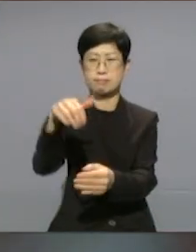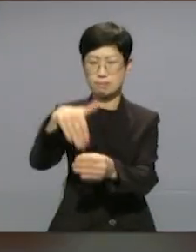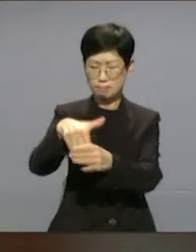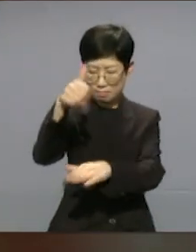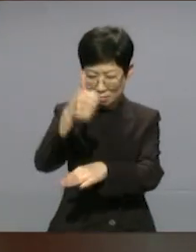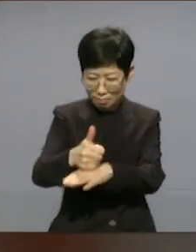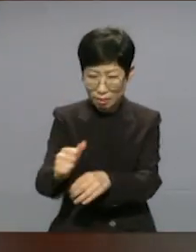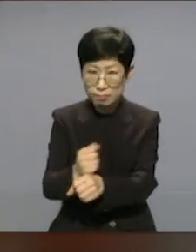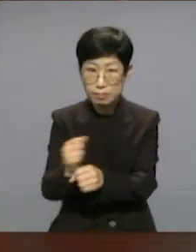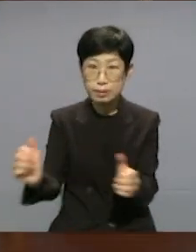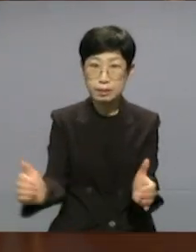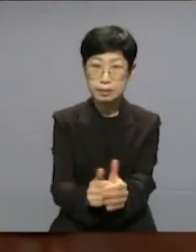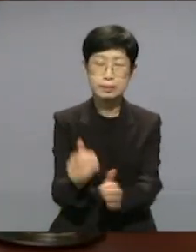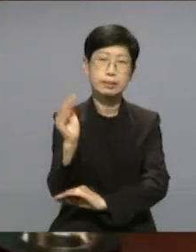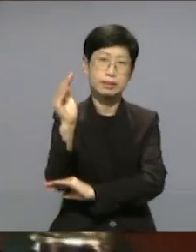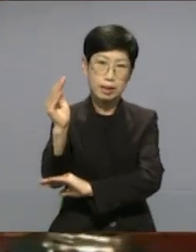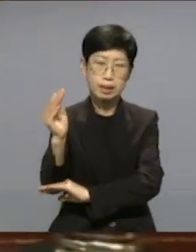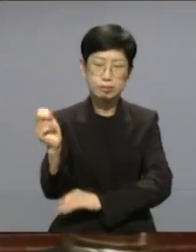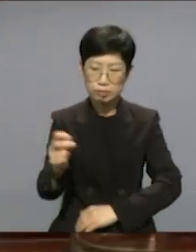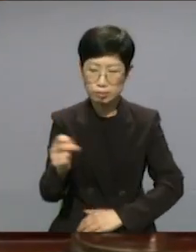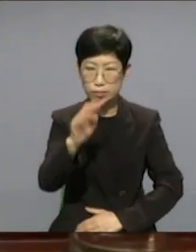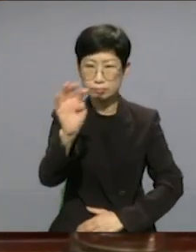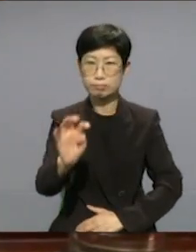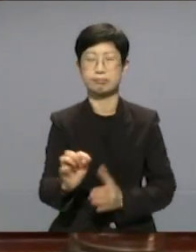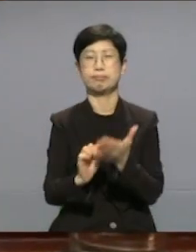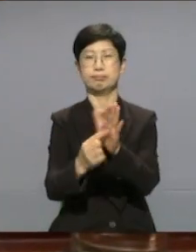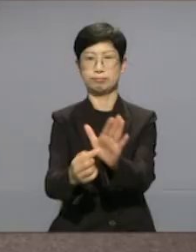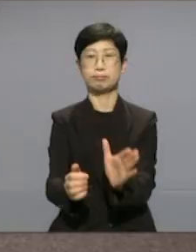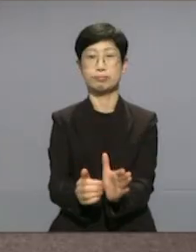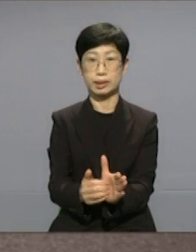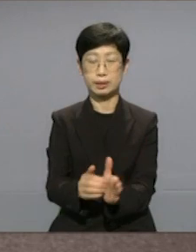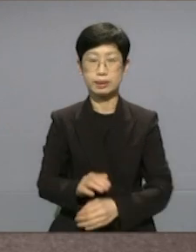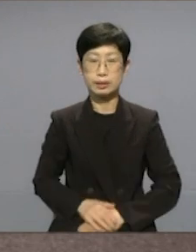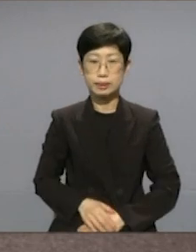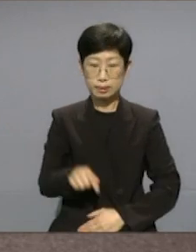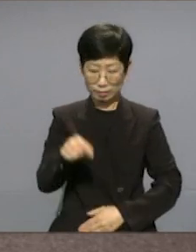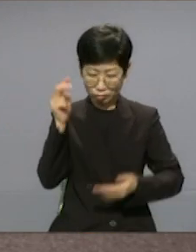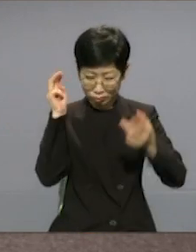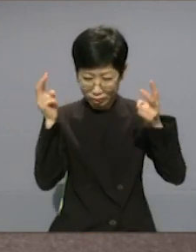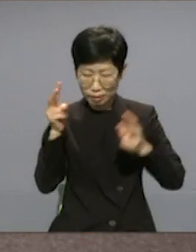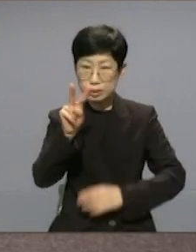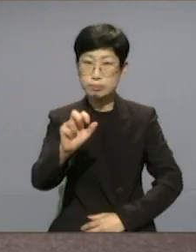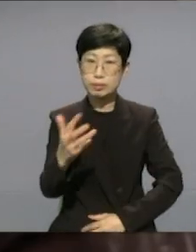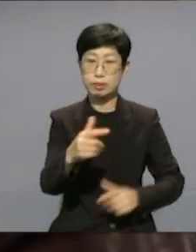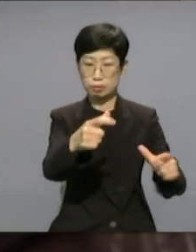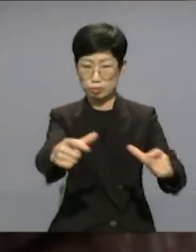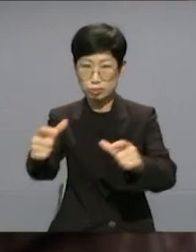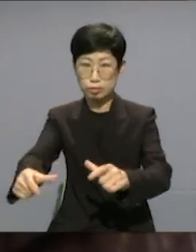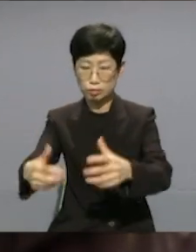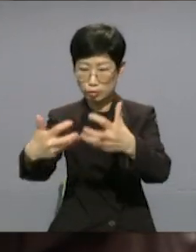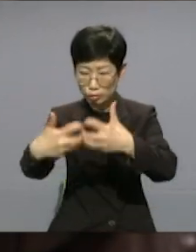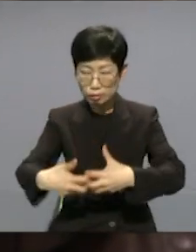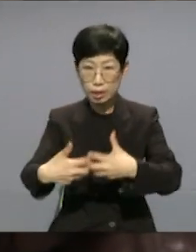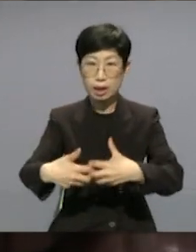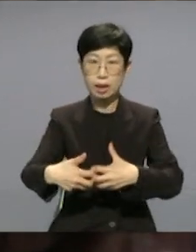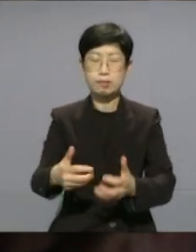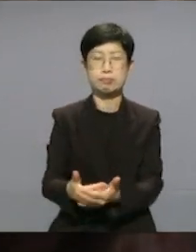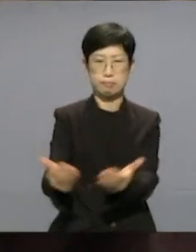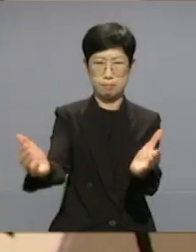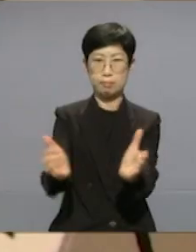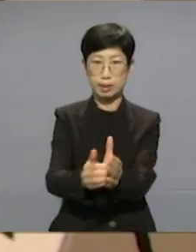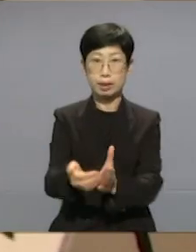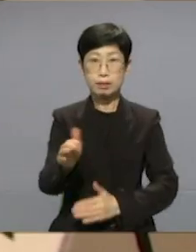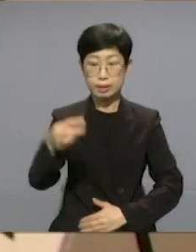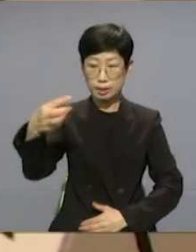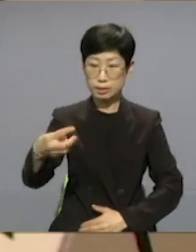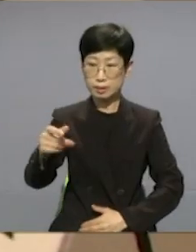결과를 조작했다는 음모론을 반복 보도했습니다. 도미니언은 당시 28개 주에 투표기를 공급했는데 도널드 트럼프